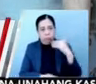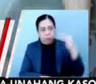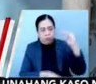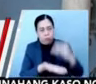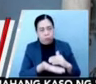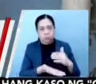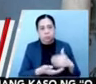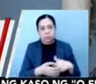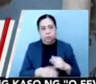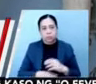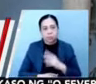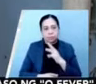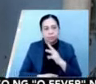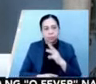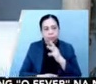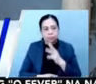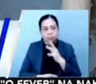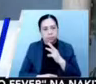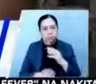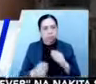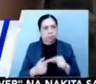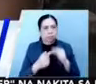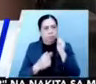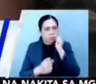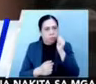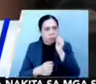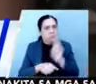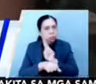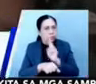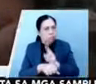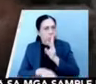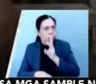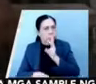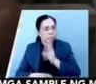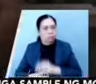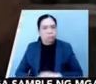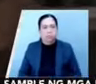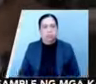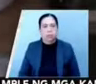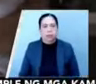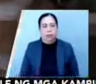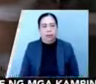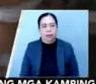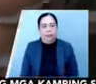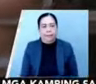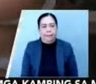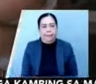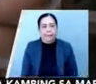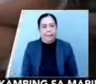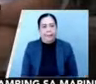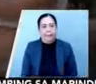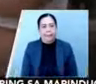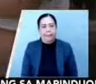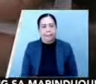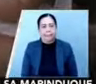tubig. Lalo na kami, malaki tubig na kami. Para sa GMA Integrated News, Maki Pulido, nakatutok, 24 oras.